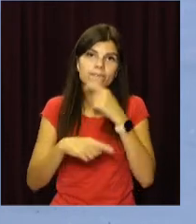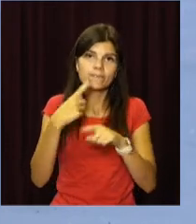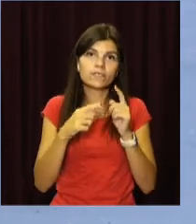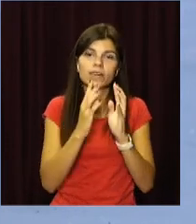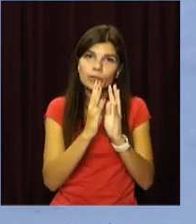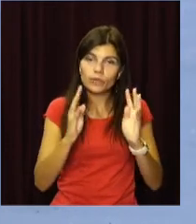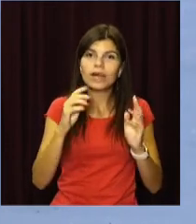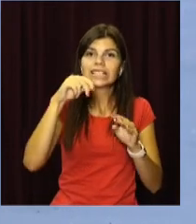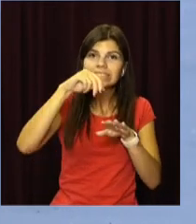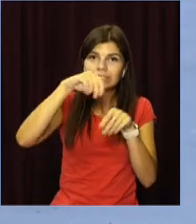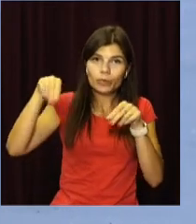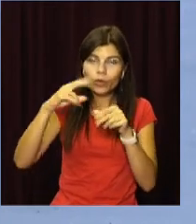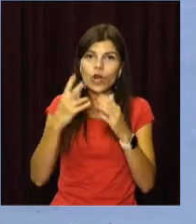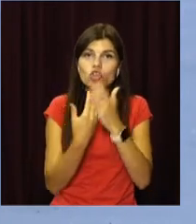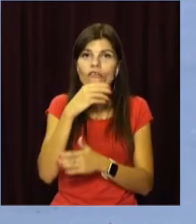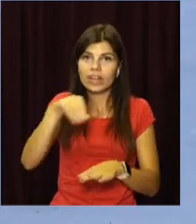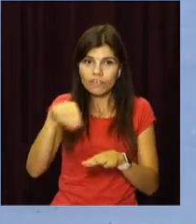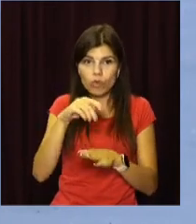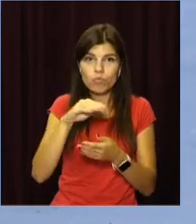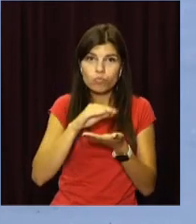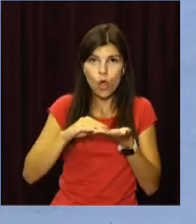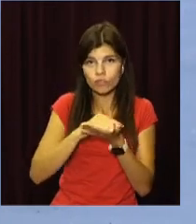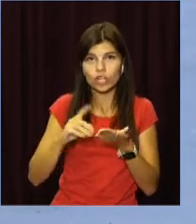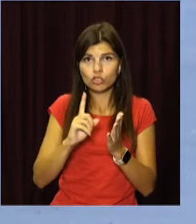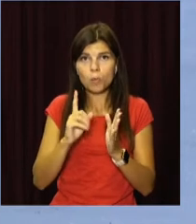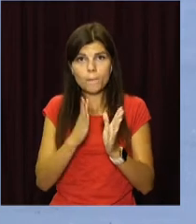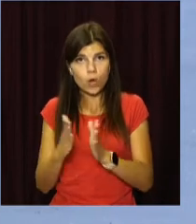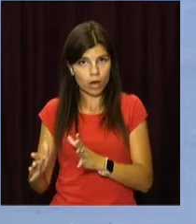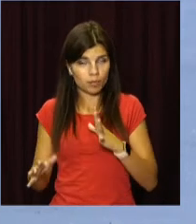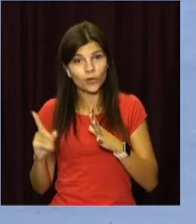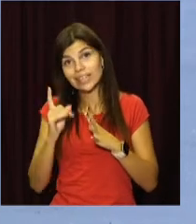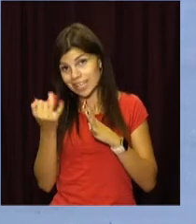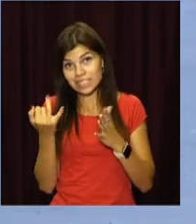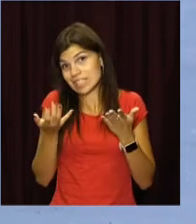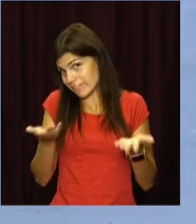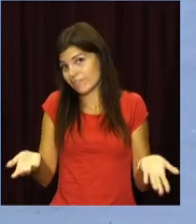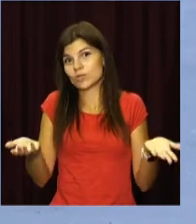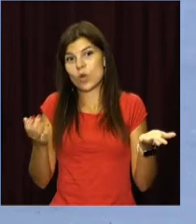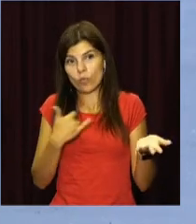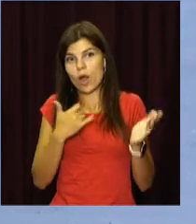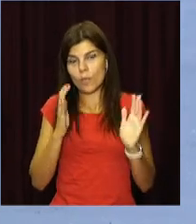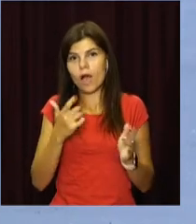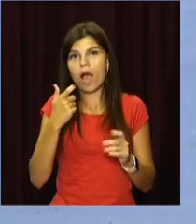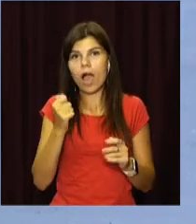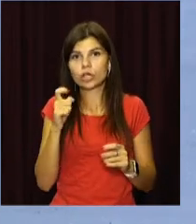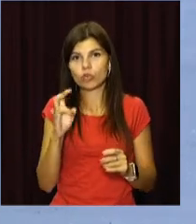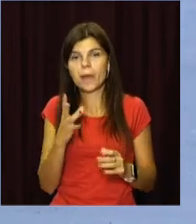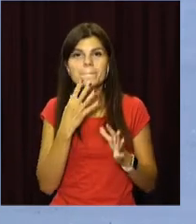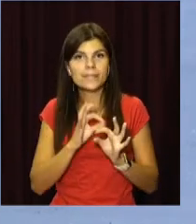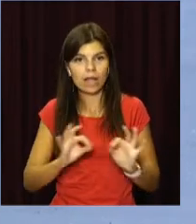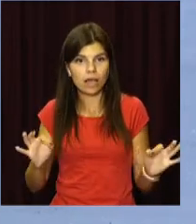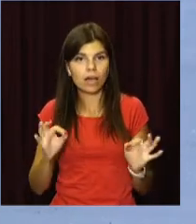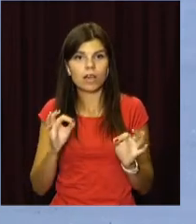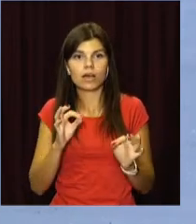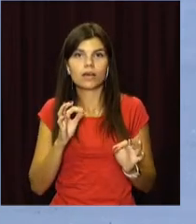насыпать землю, посадить траву или что-то такое интересное. И все, у нас будет прекрасный газон, который будет